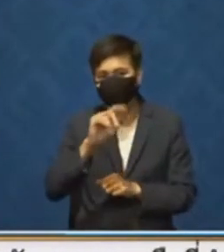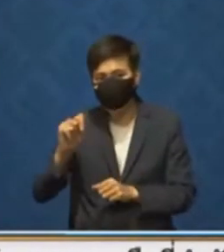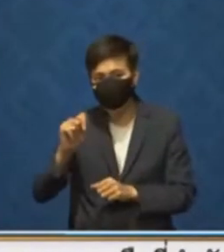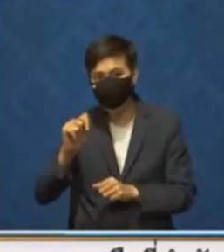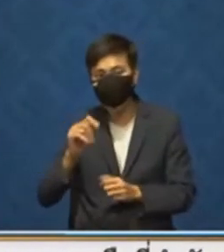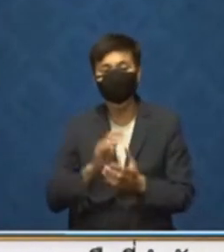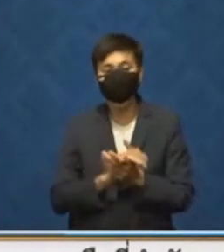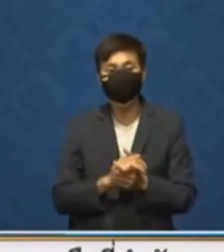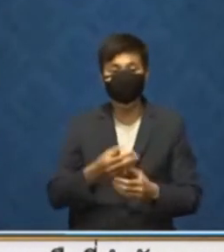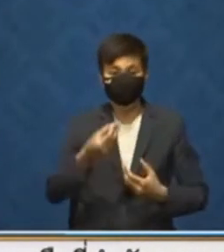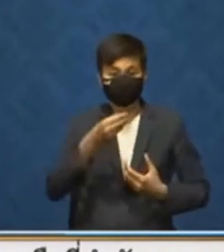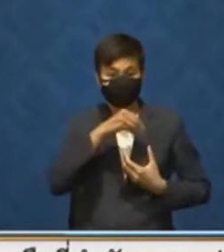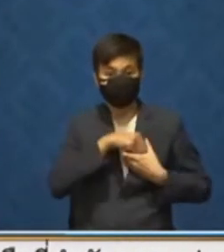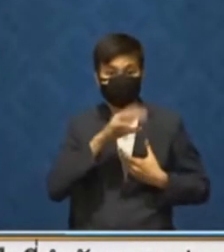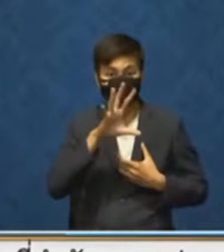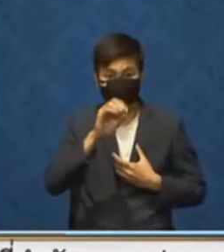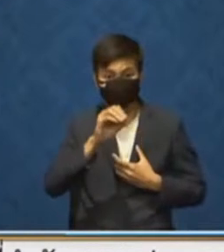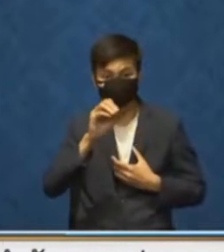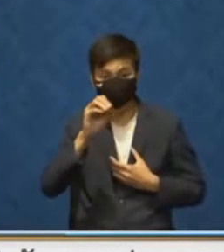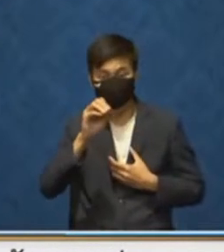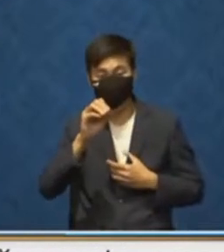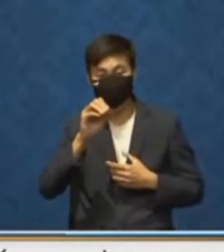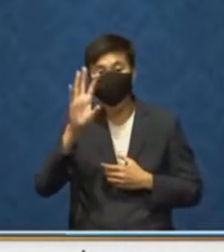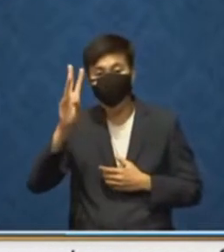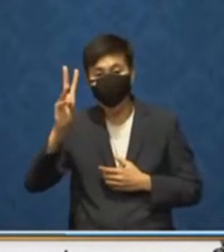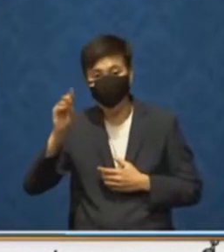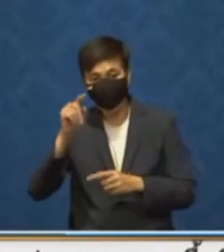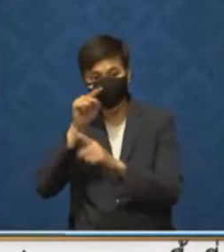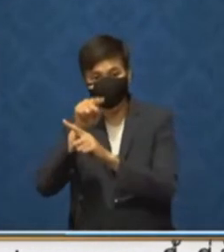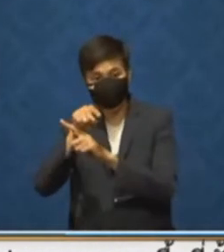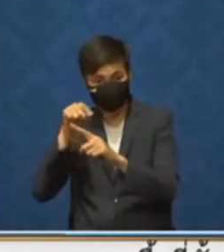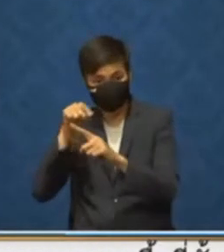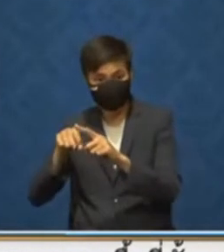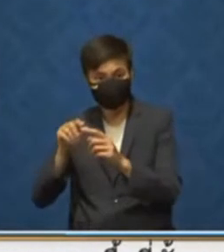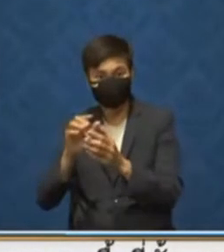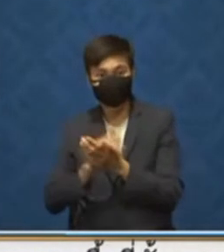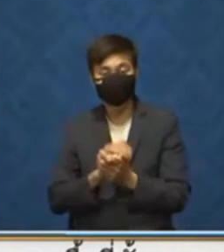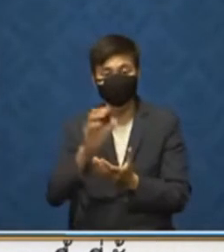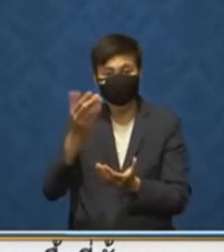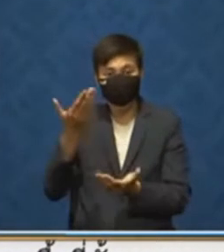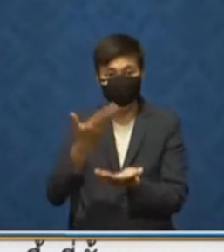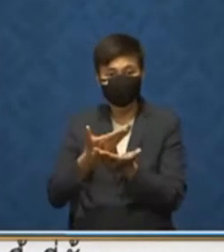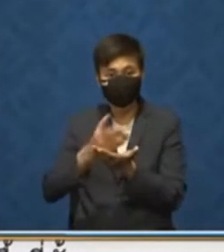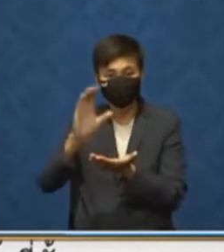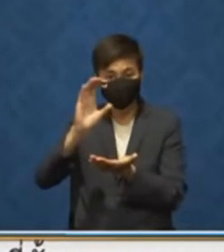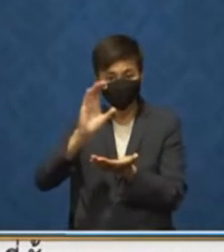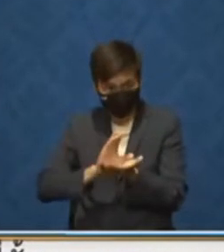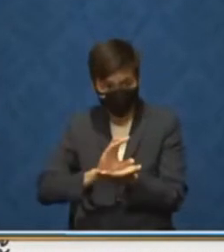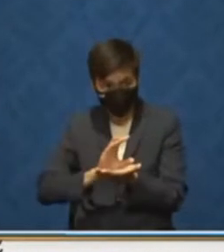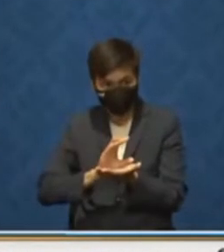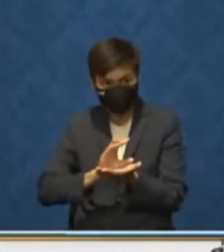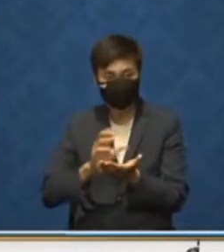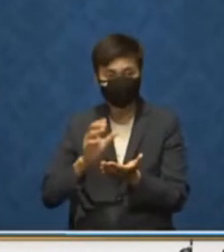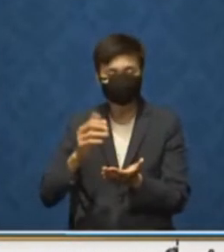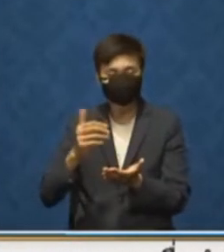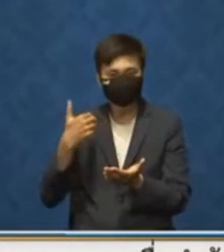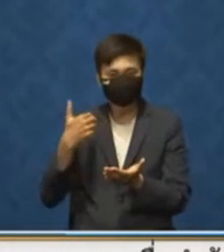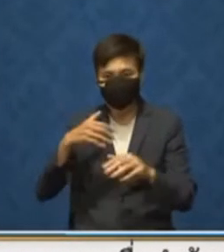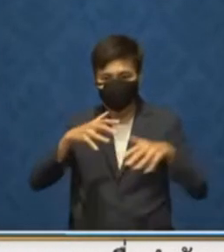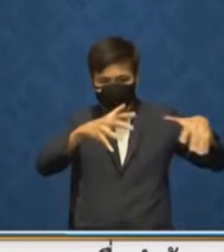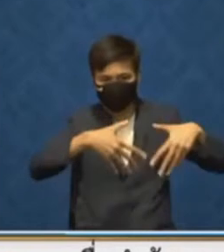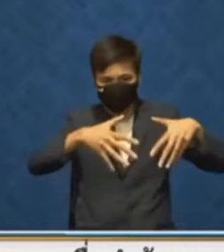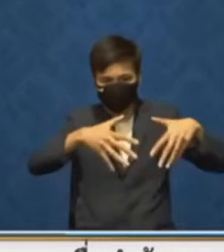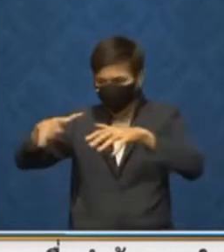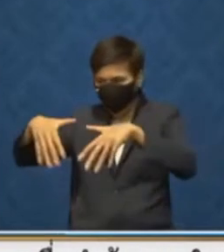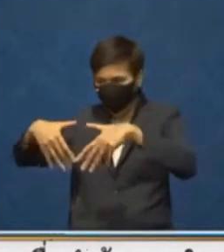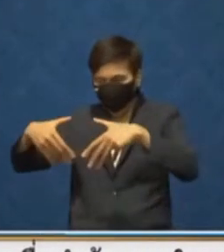ฮะ 60%นี้เป็นเรื่องธรรมดาแต่ท่านประธานทราบไหมครับว่าพบในคีย์มันจะกำไรมีหลายมิติให้มันได้นอกจากตัวมันเองมี